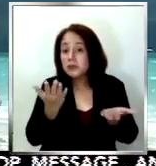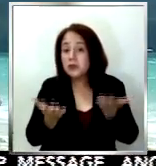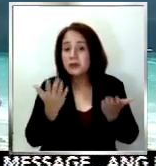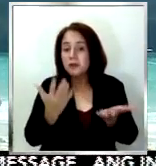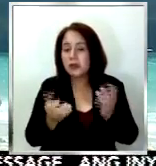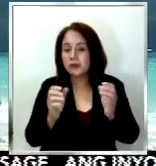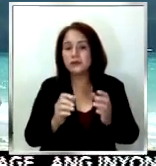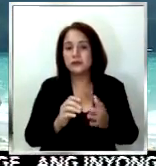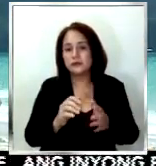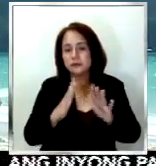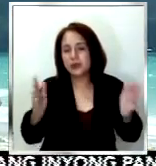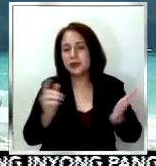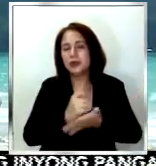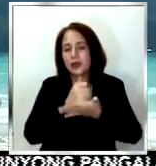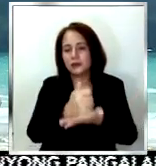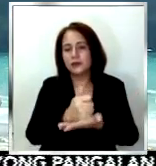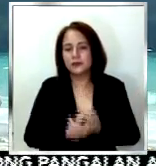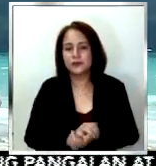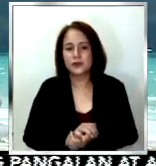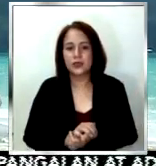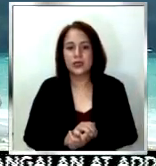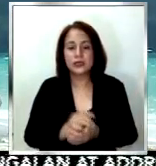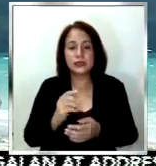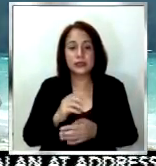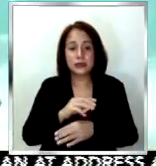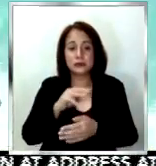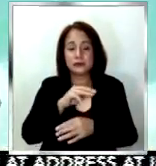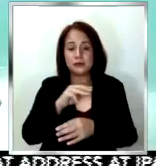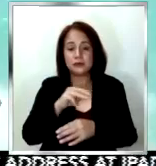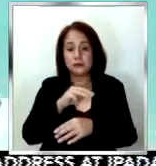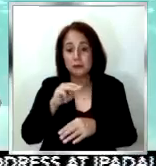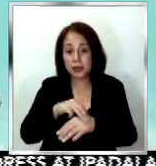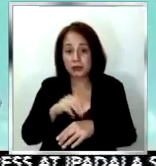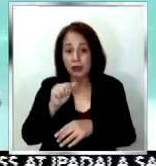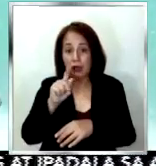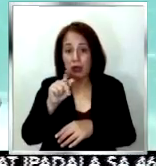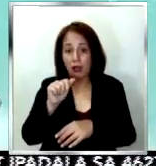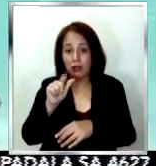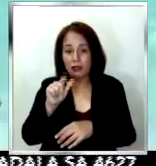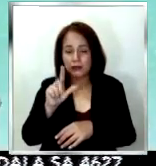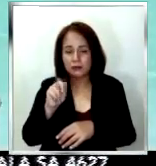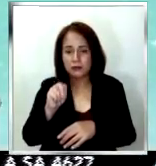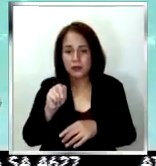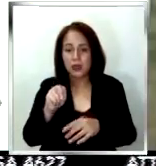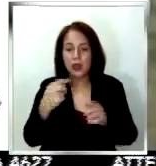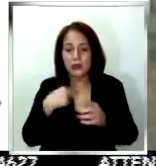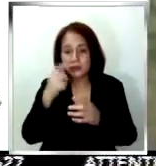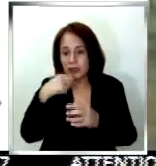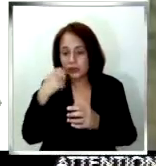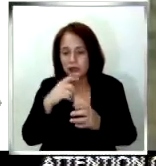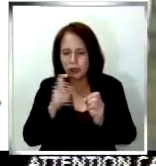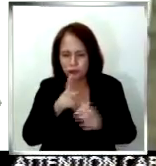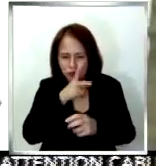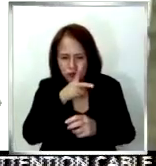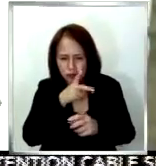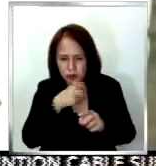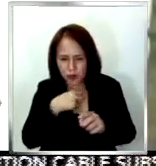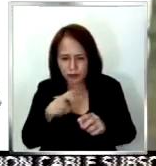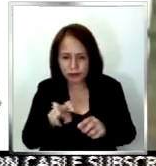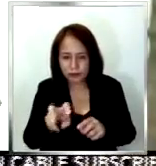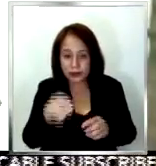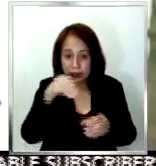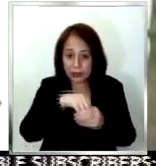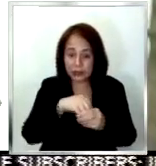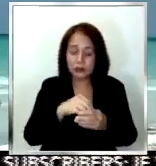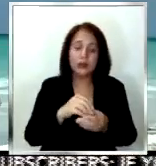also. Sa mainland na Aklan pa, isasagawa ang PCR test sakaling magkaroon ng COVID suspect na turista sa Boracay. Pero